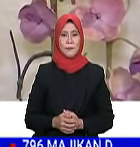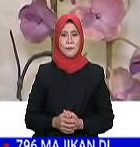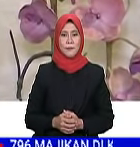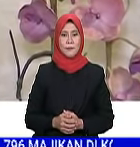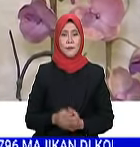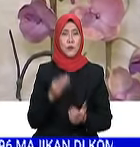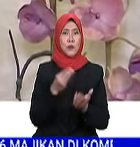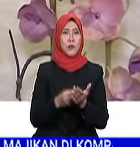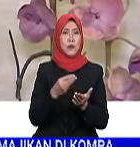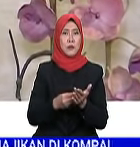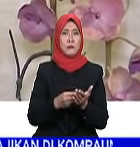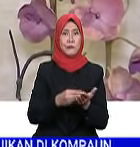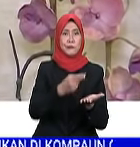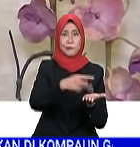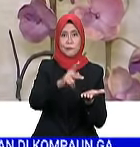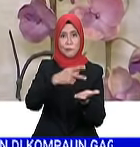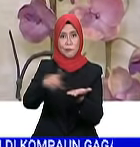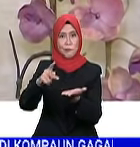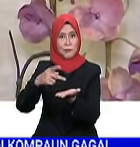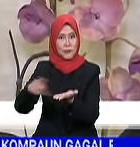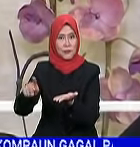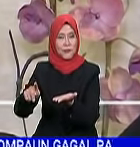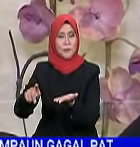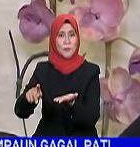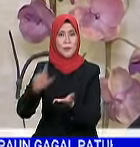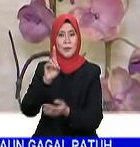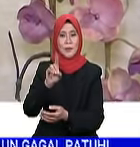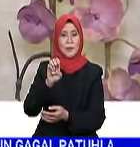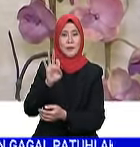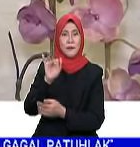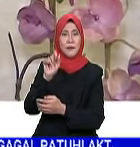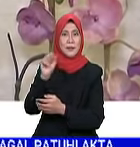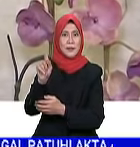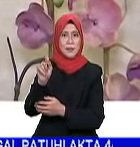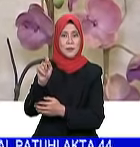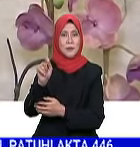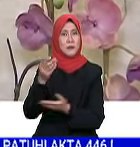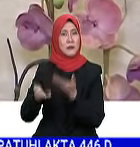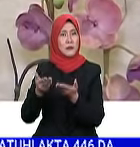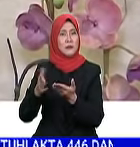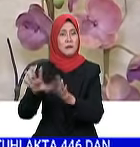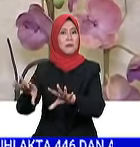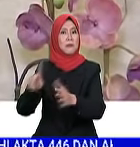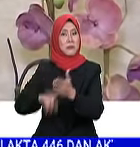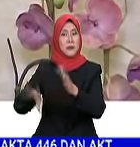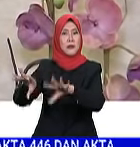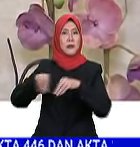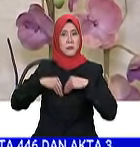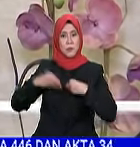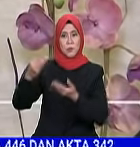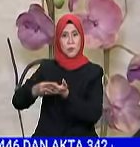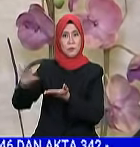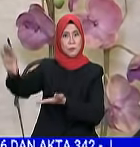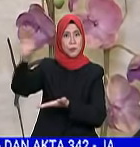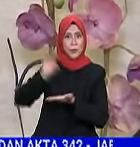Defisit iaitu maksudnya apa yang kita belanja kemungkinan lebih daripada apa yang kita terima, tetapi kita dapat